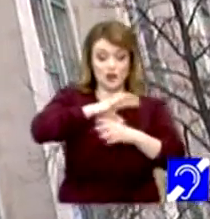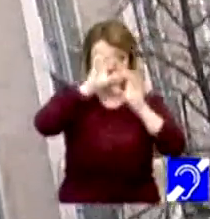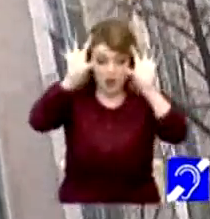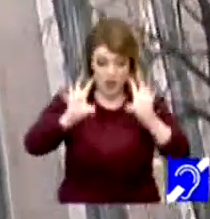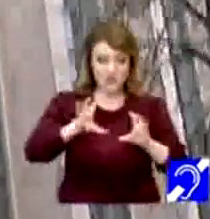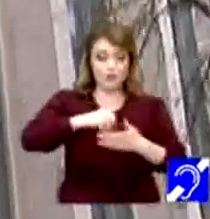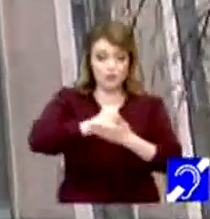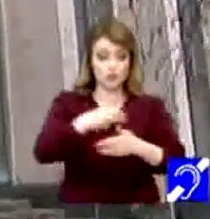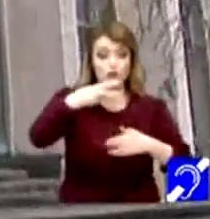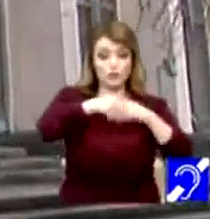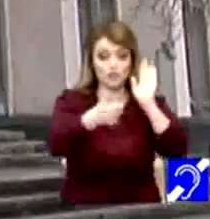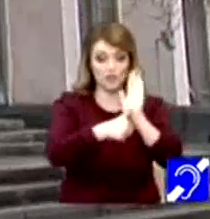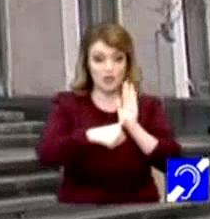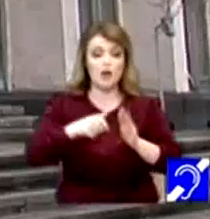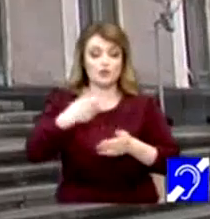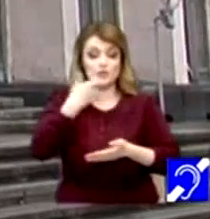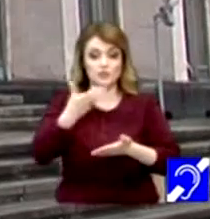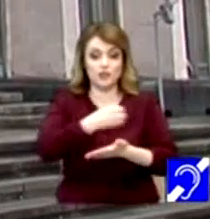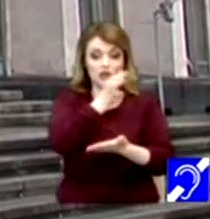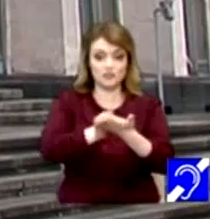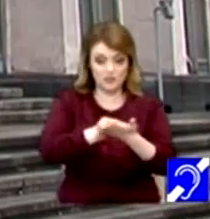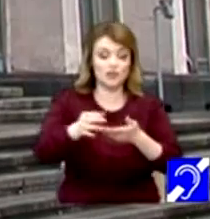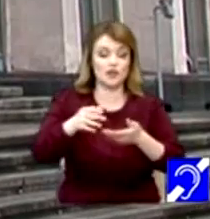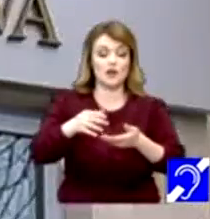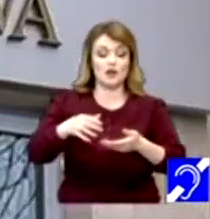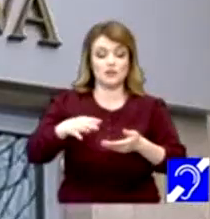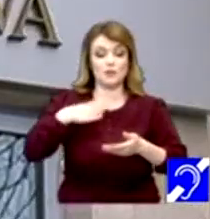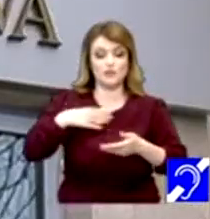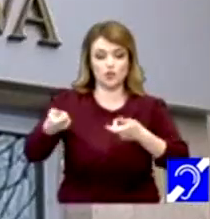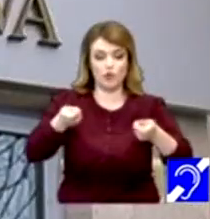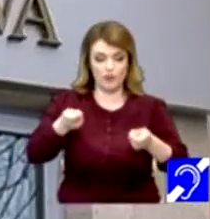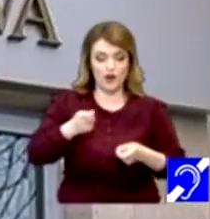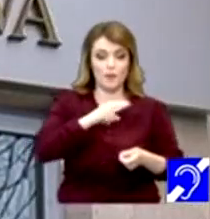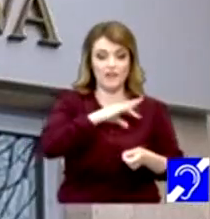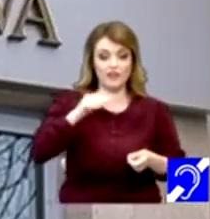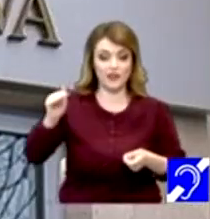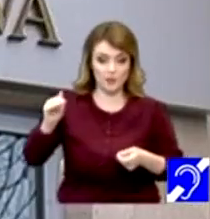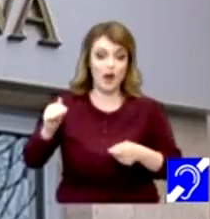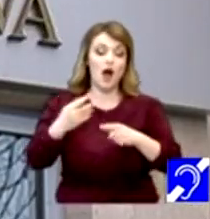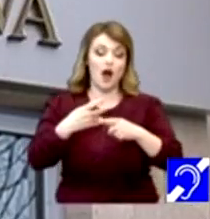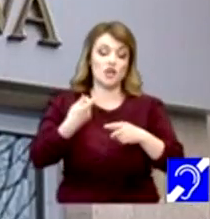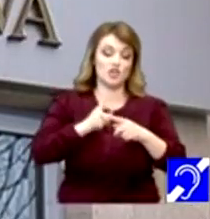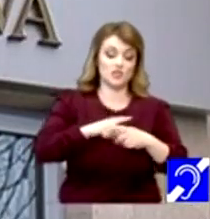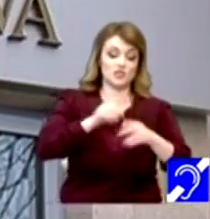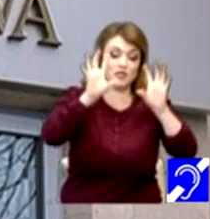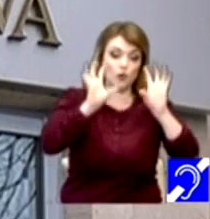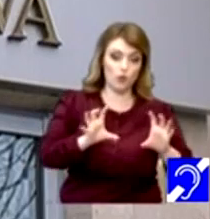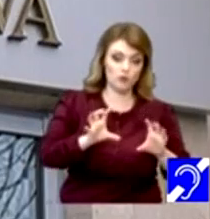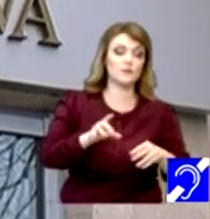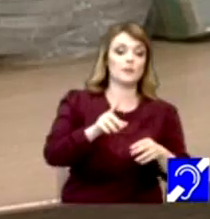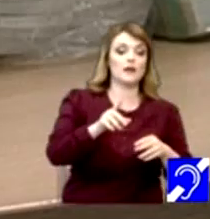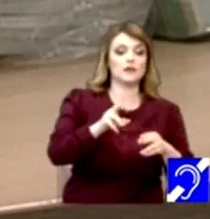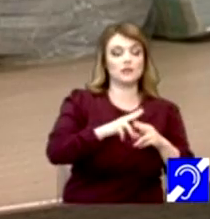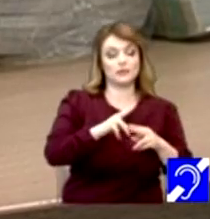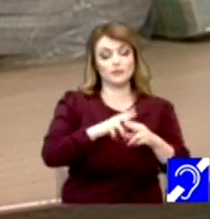prin asumarea de răspundere a fostului guvern condus de Pavel Filip. Actul prevede transformarea în datorie de stat a creditelor de urgență